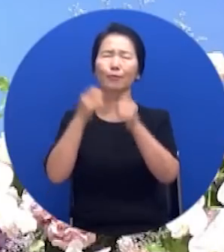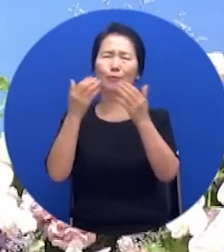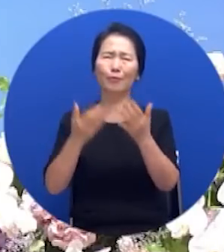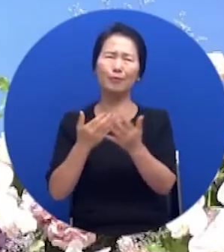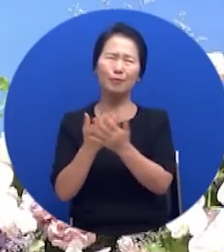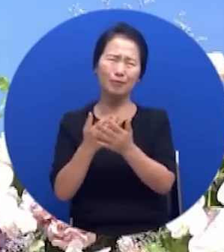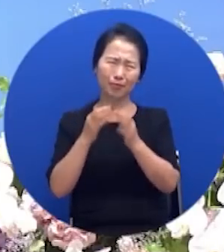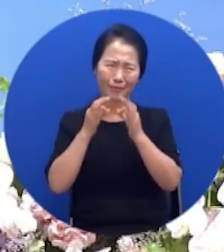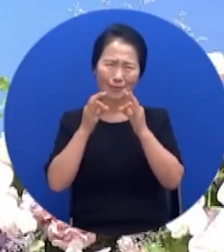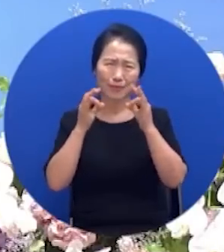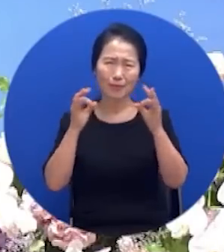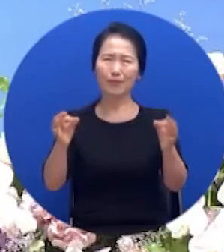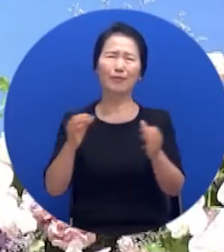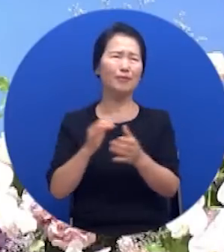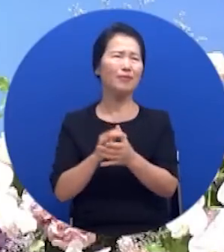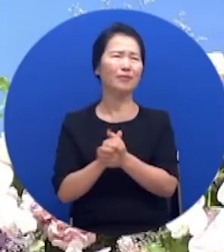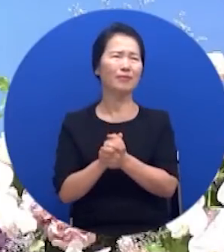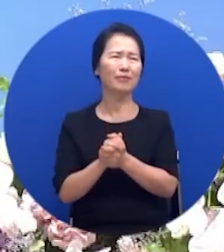살려주시옵소서.